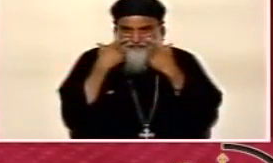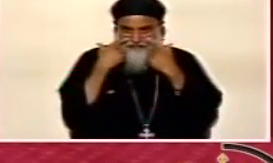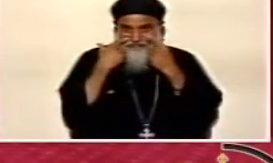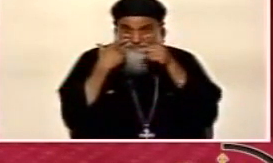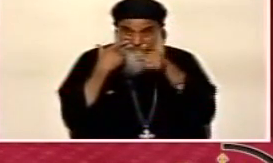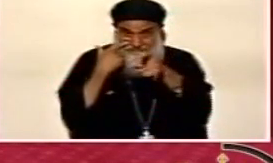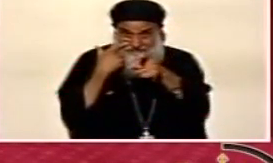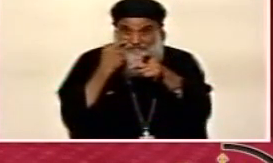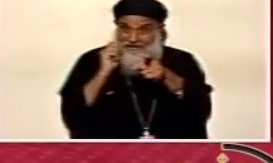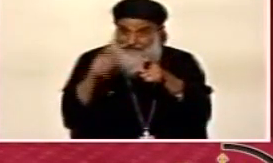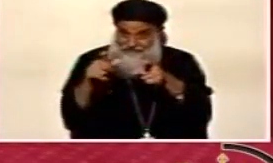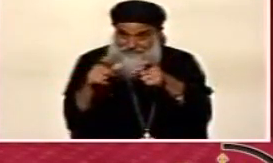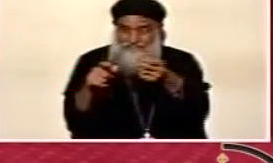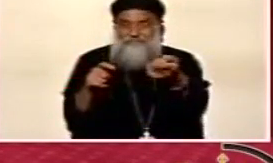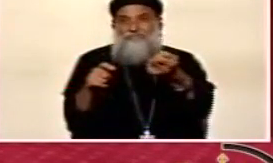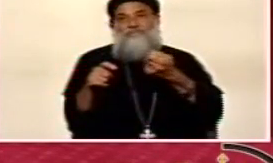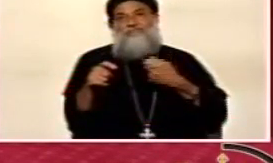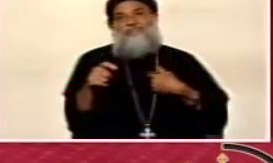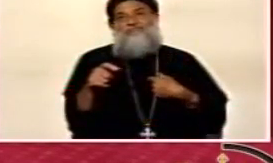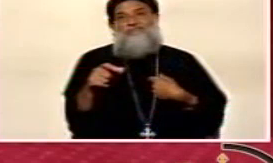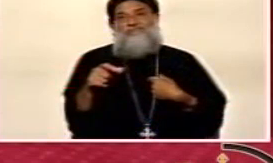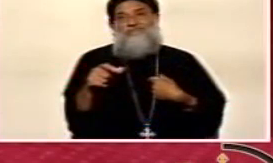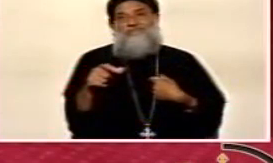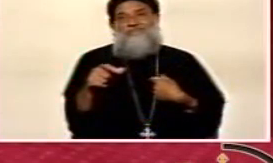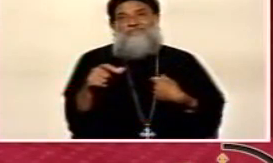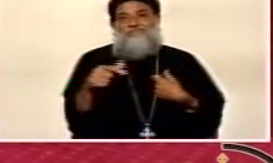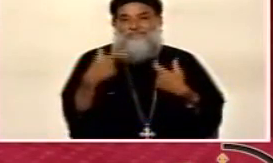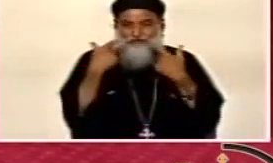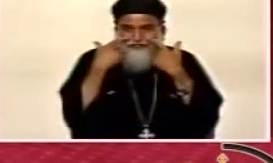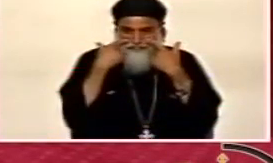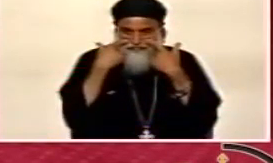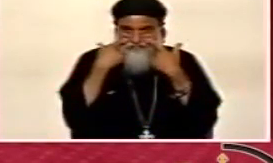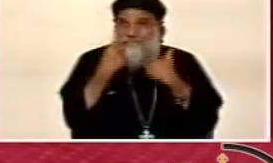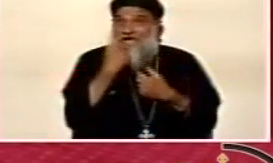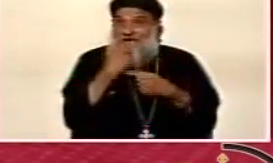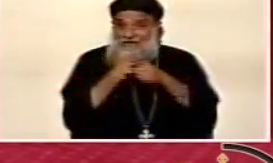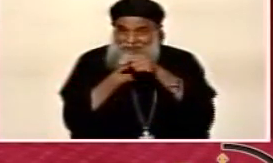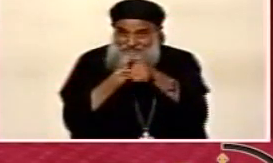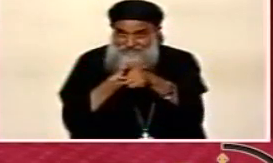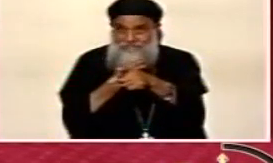أمامك، صفاته، فكره، قلبه،